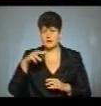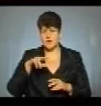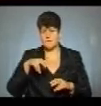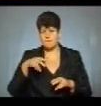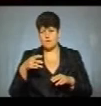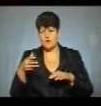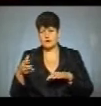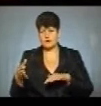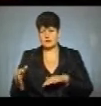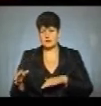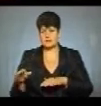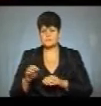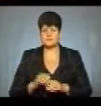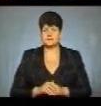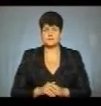похилилася,